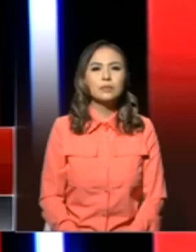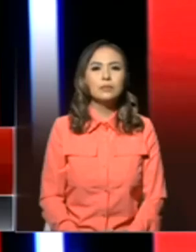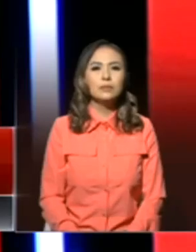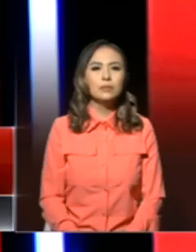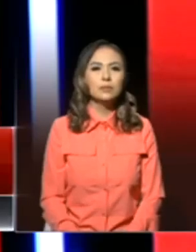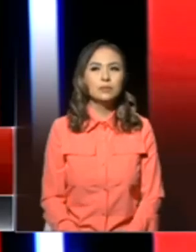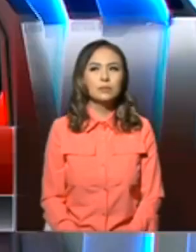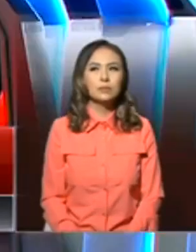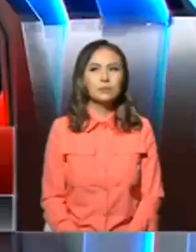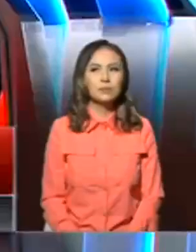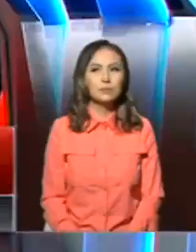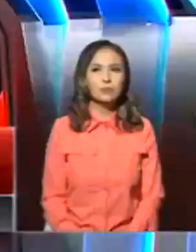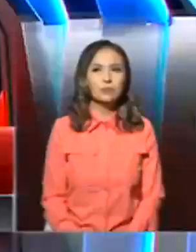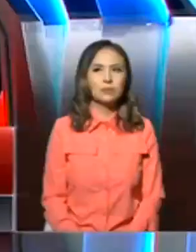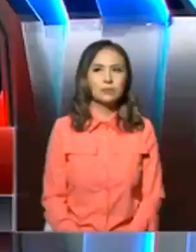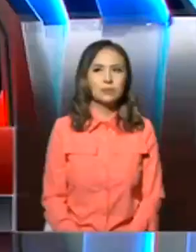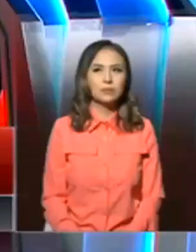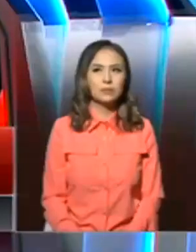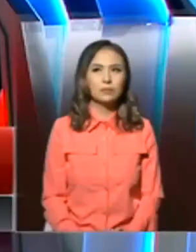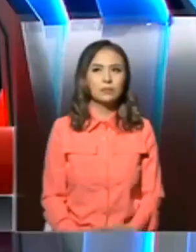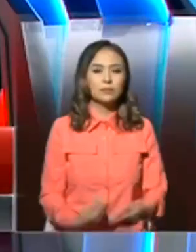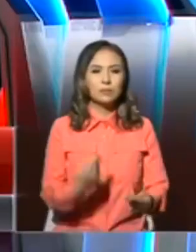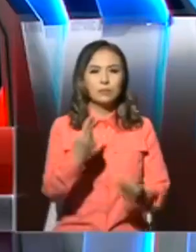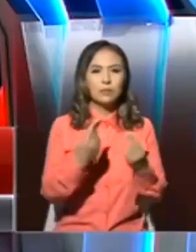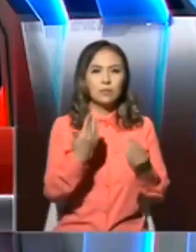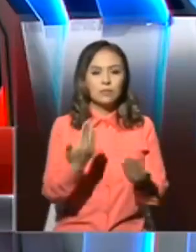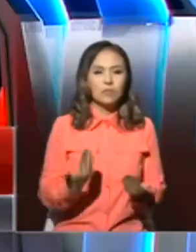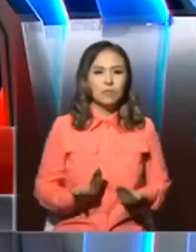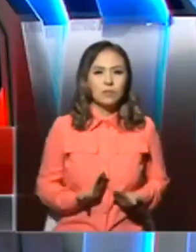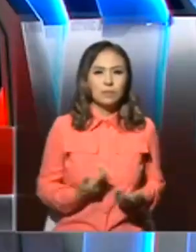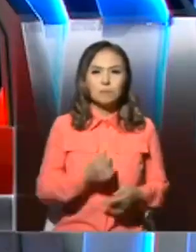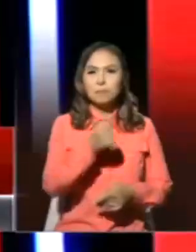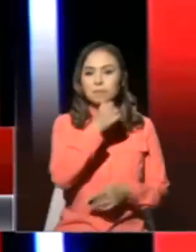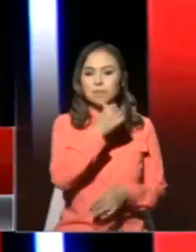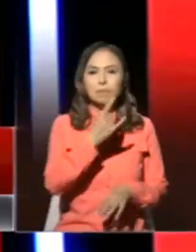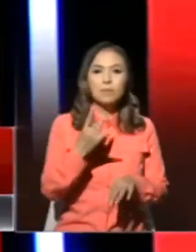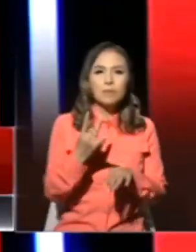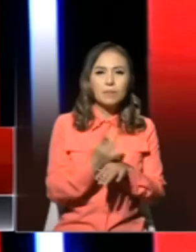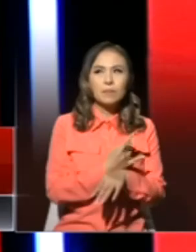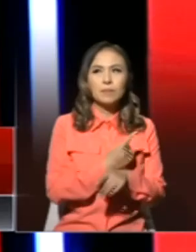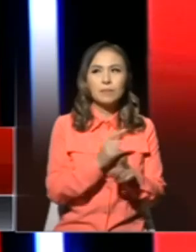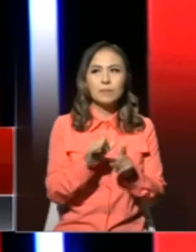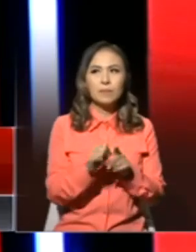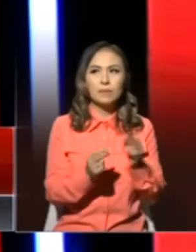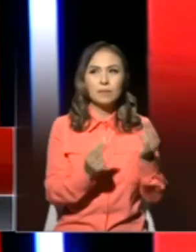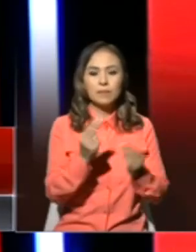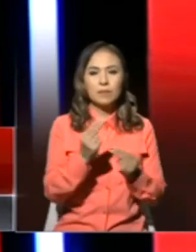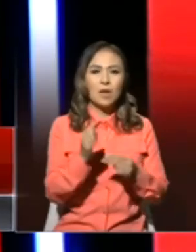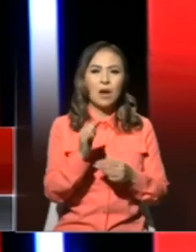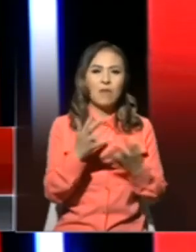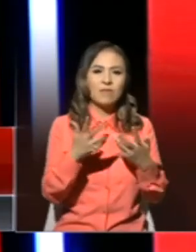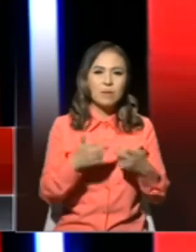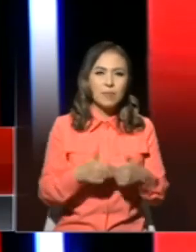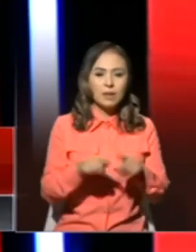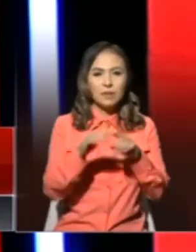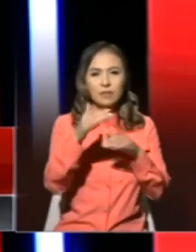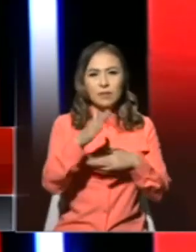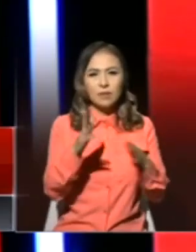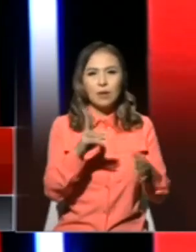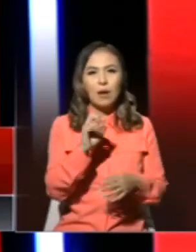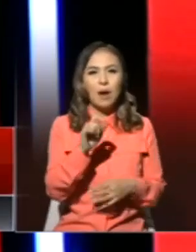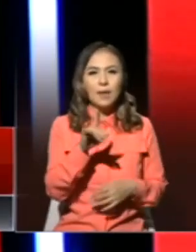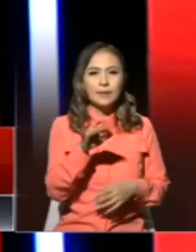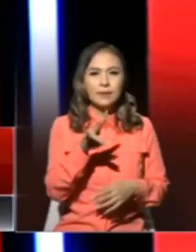меніңше бұл лобби. Мен сізге айтайын. Сіз өміріңізде өзіңіз бір рет болса да жаңағы ойын автоматы немесе